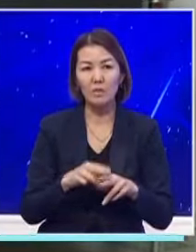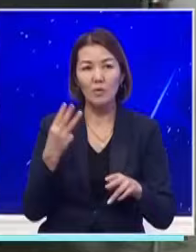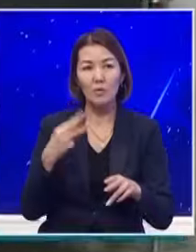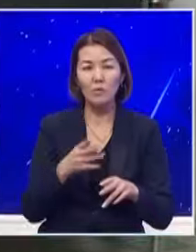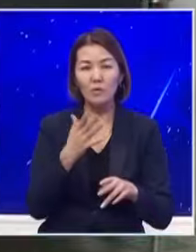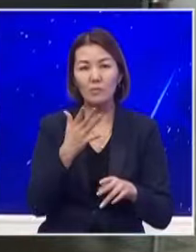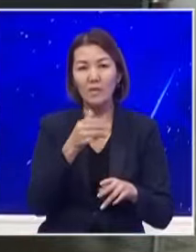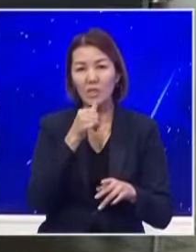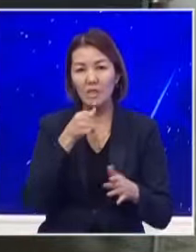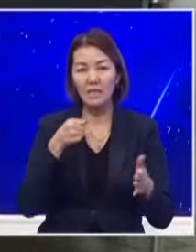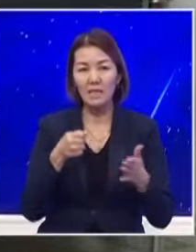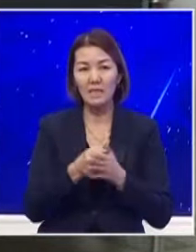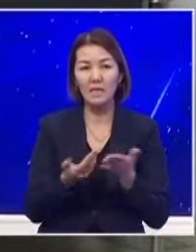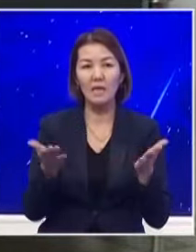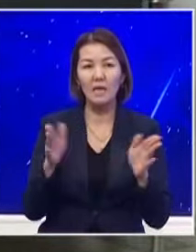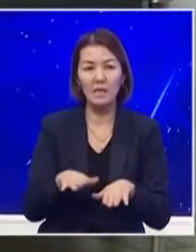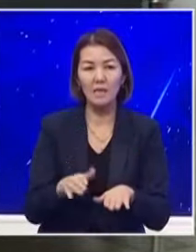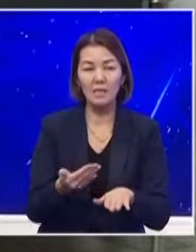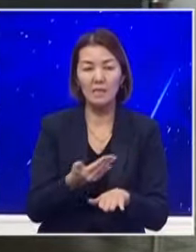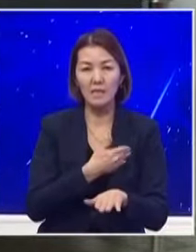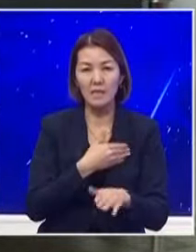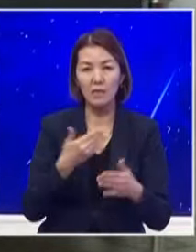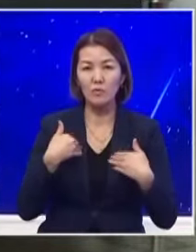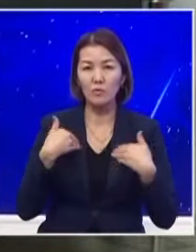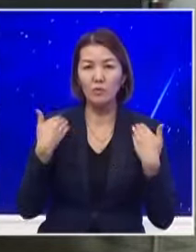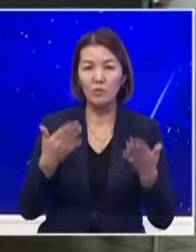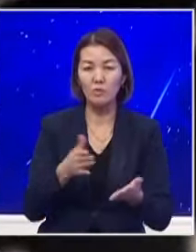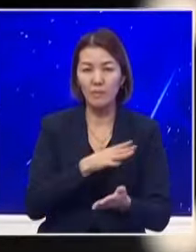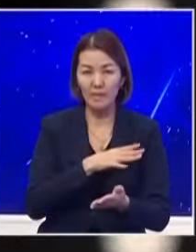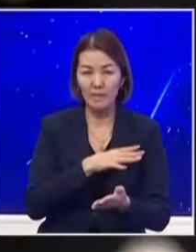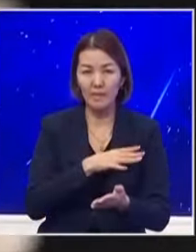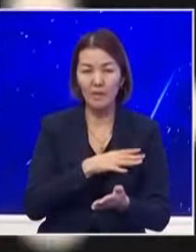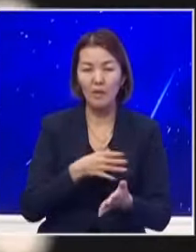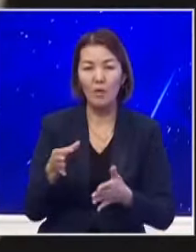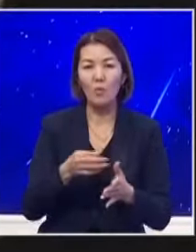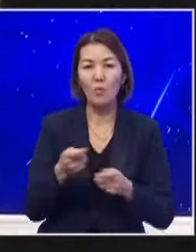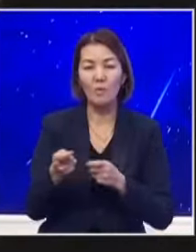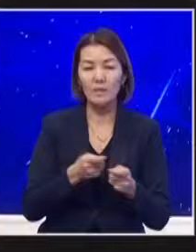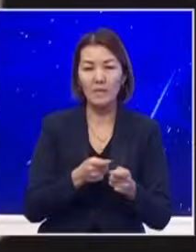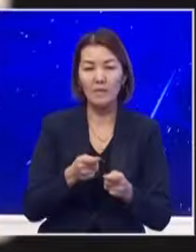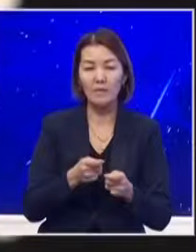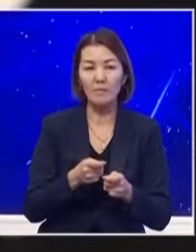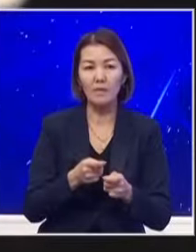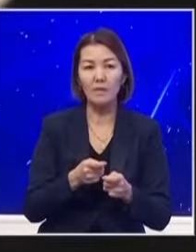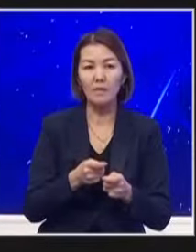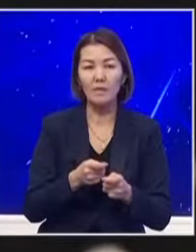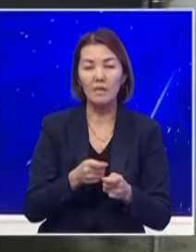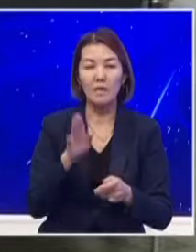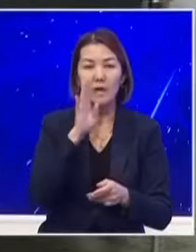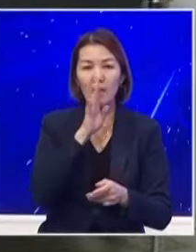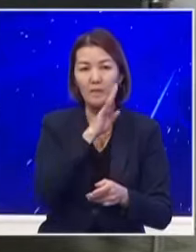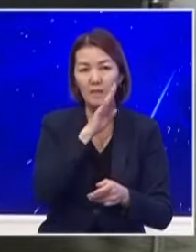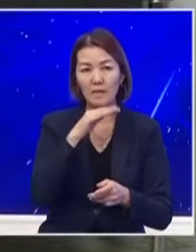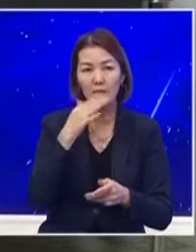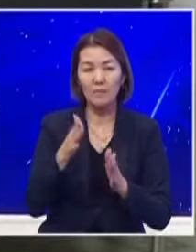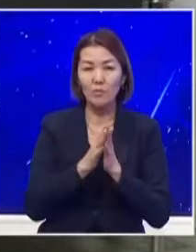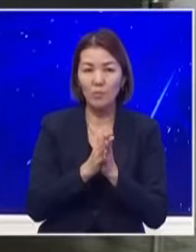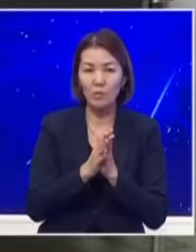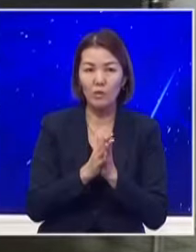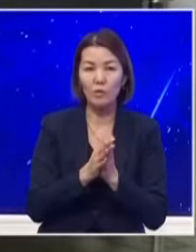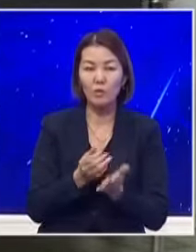жасқа дейін қалдырылса екен деген ұсыныс білдірген. Облыс әкімі бір сөзден ата-аналарымыздың